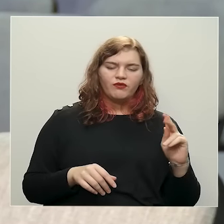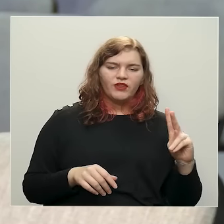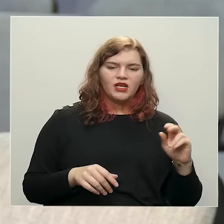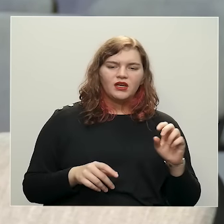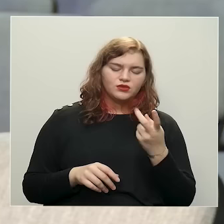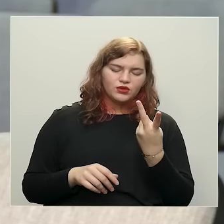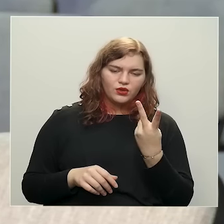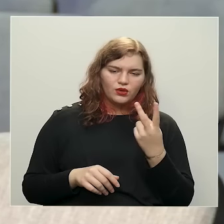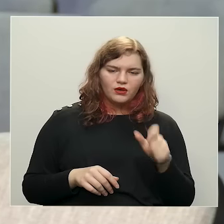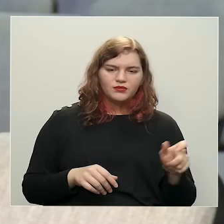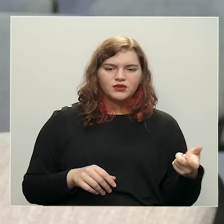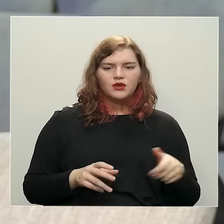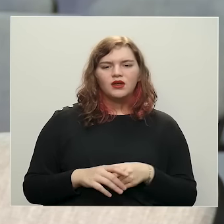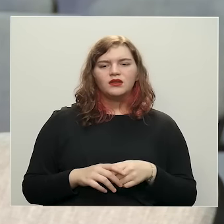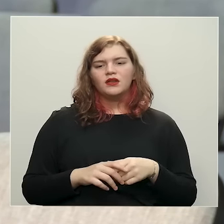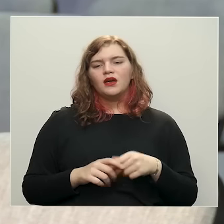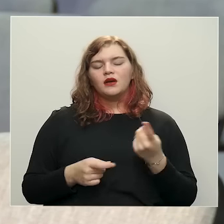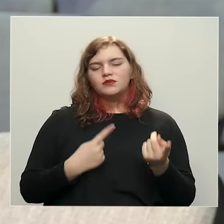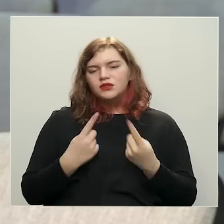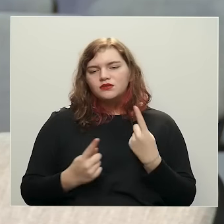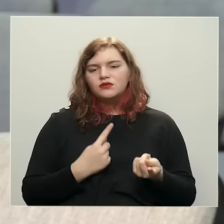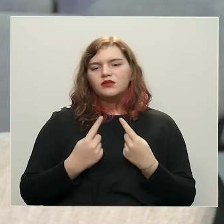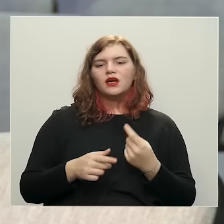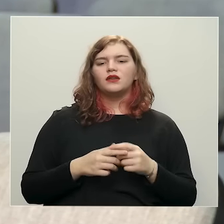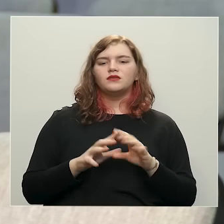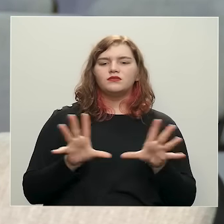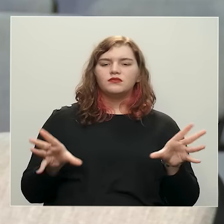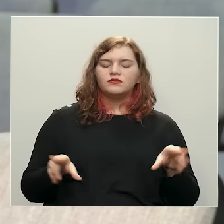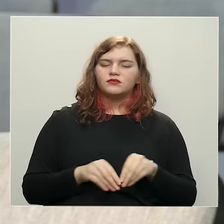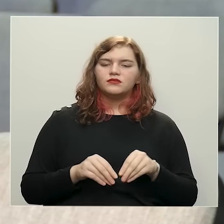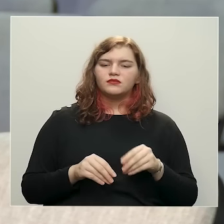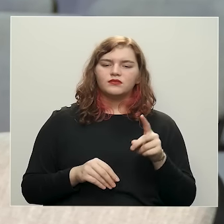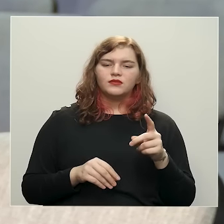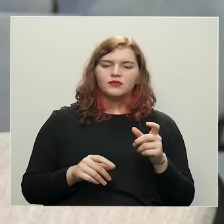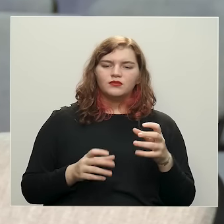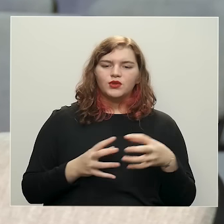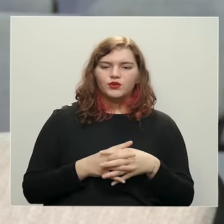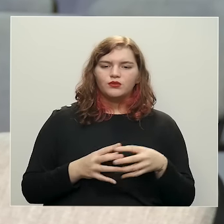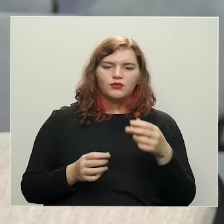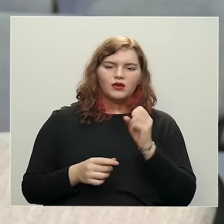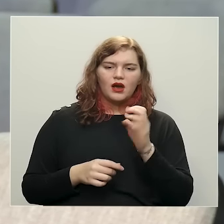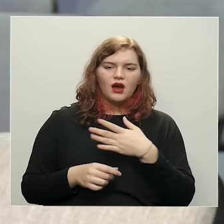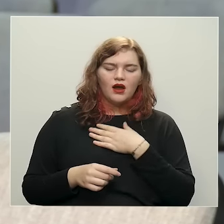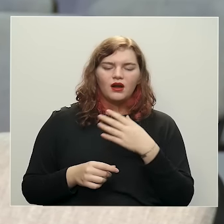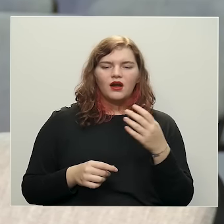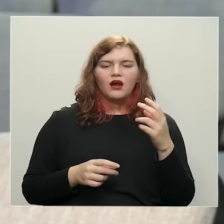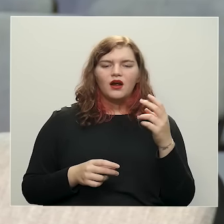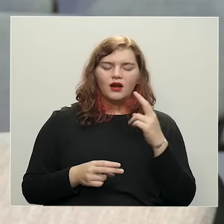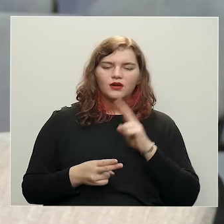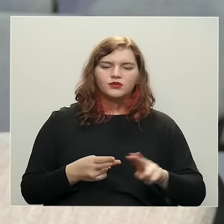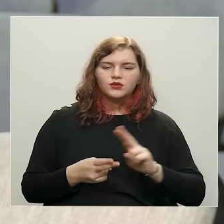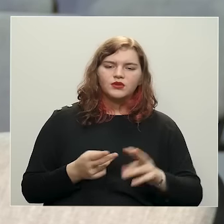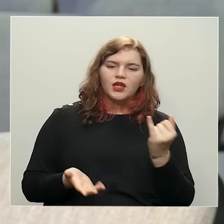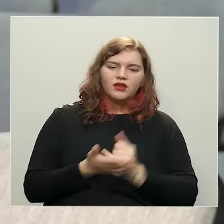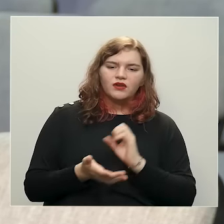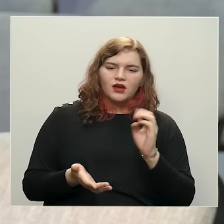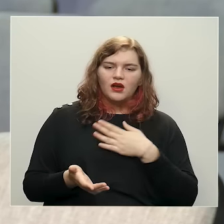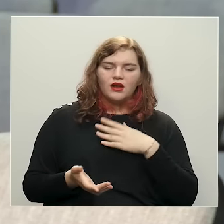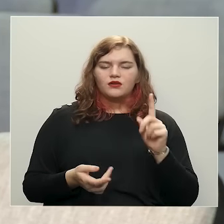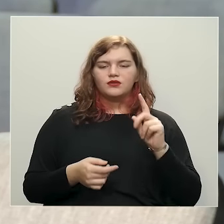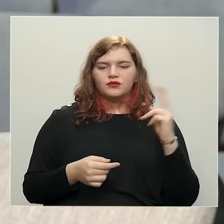două episoade. Am discutat cu membrii grupului Harul, da, care au cunoscut cu adevărat Harul